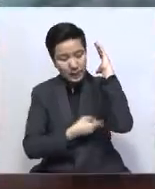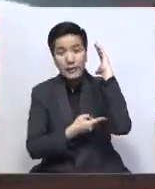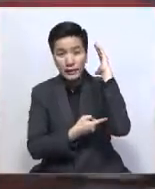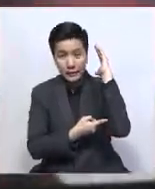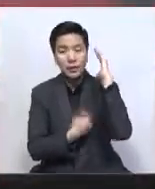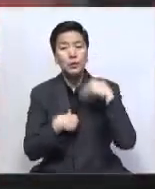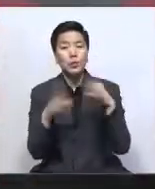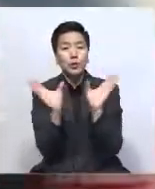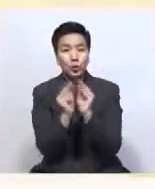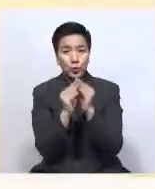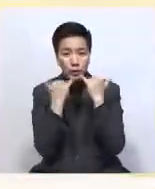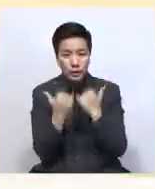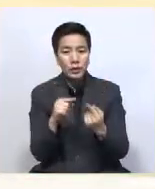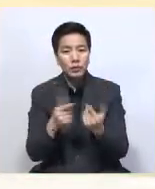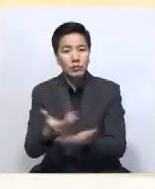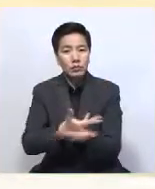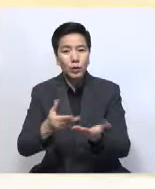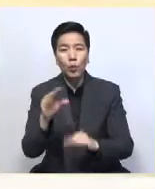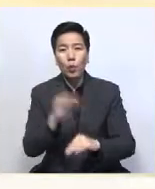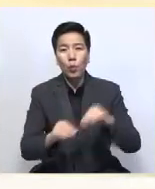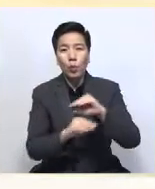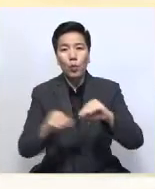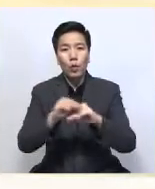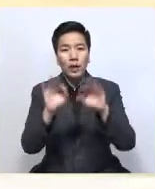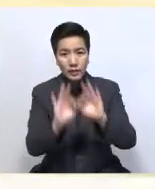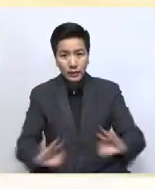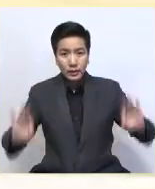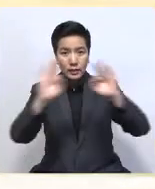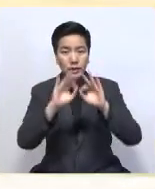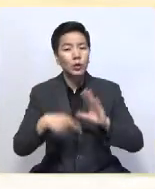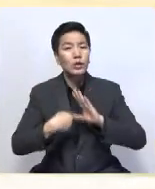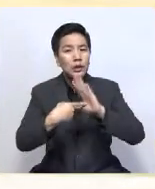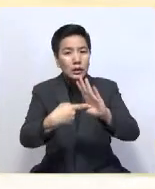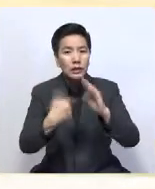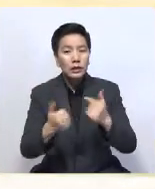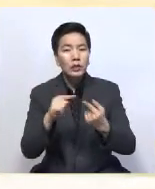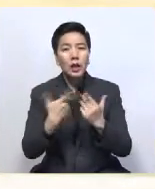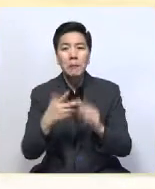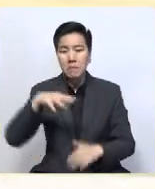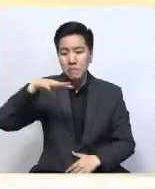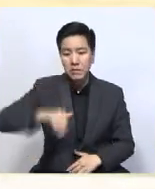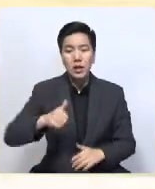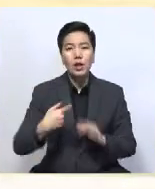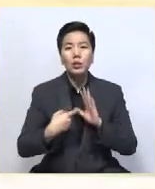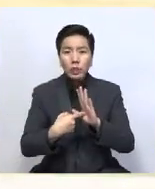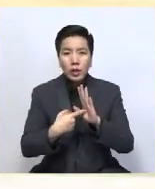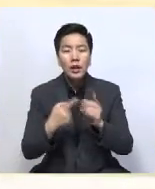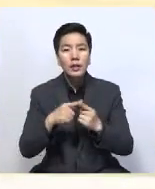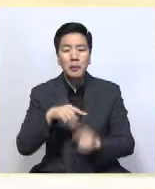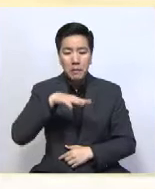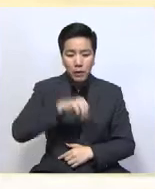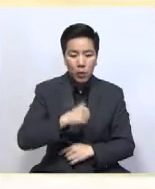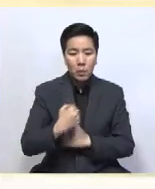ดยในที่ประชุมค่ะได้มีการนำเสนอโครงการที่สำคัญต่างๆนะคะไม่ว่าจะเป็นโครงการเมืองต้นแบบสามเหลี่ยมมั่นคงมั่งคั่งยั่